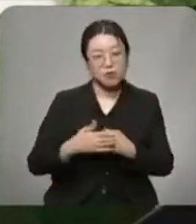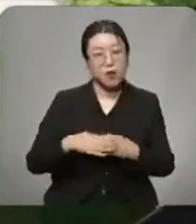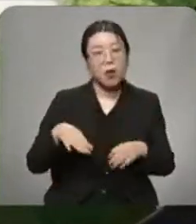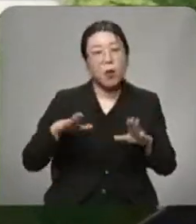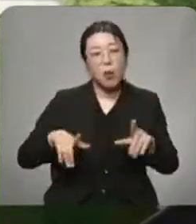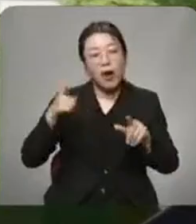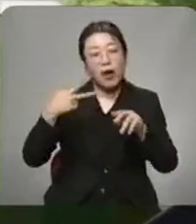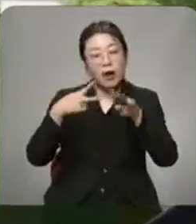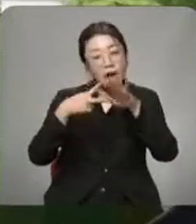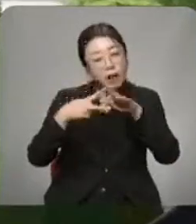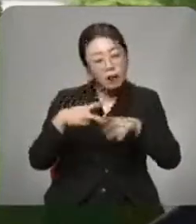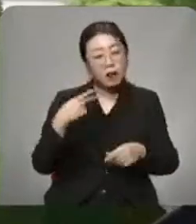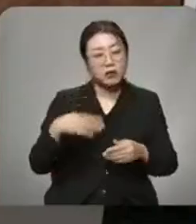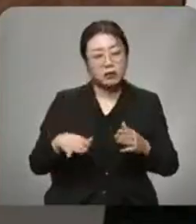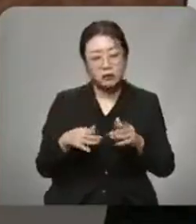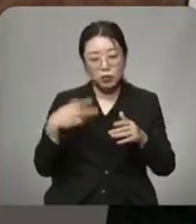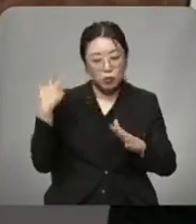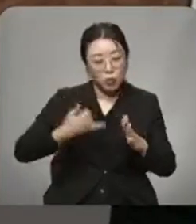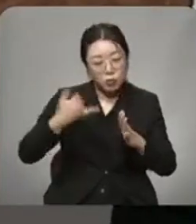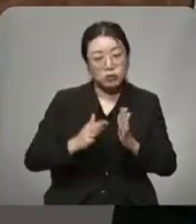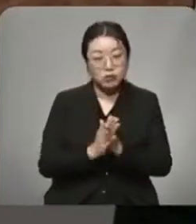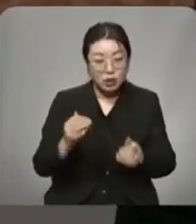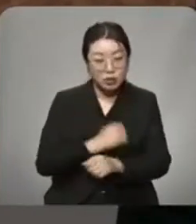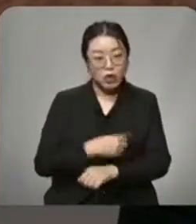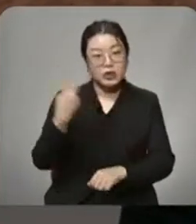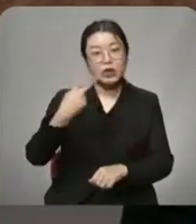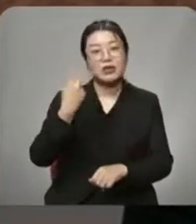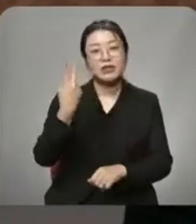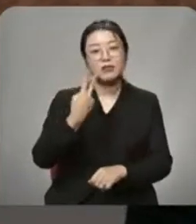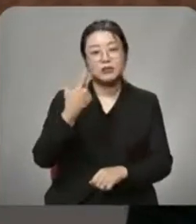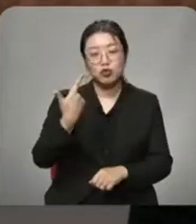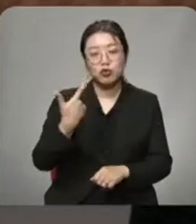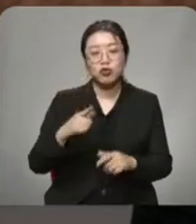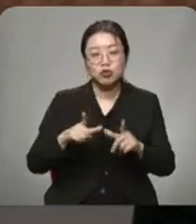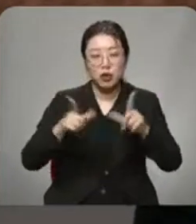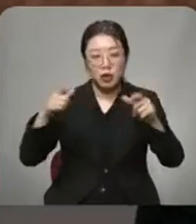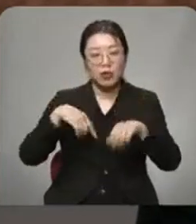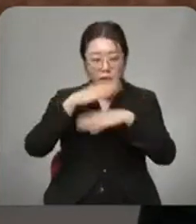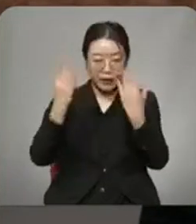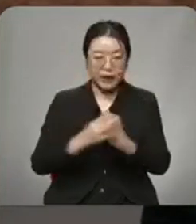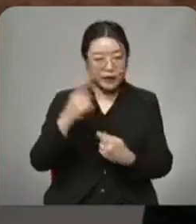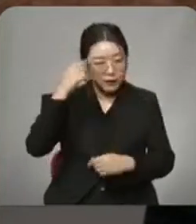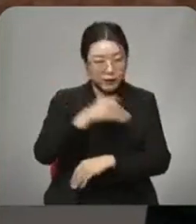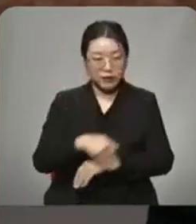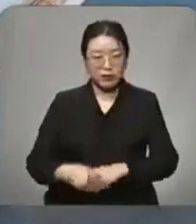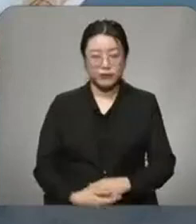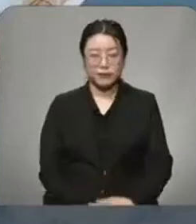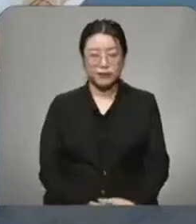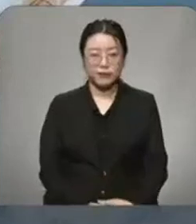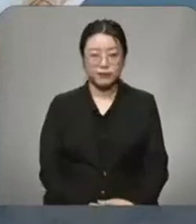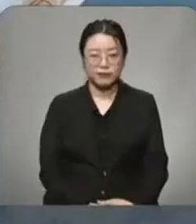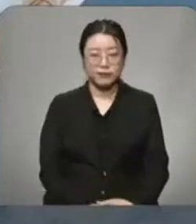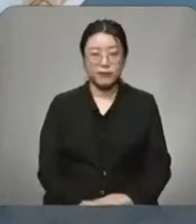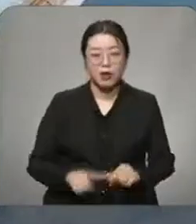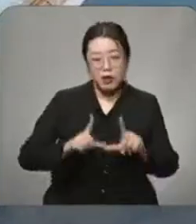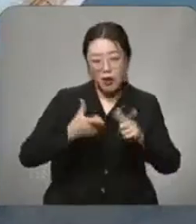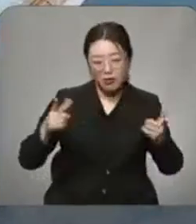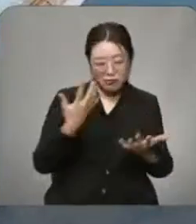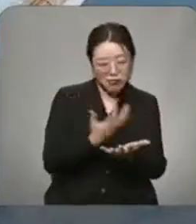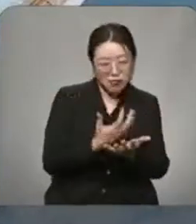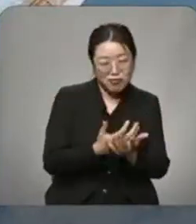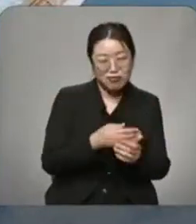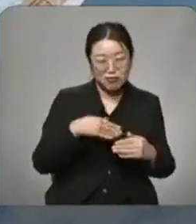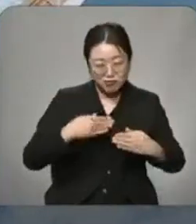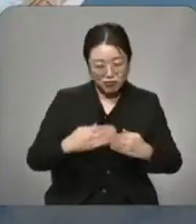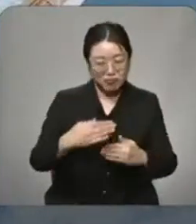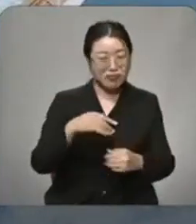올해 하반기 착공해 2026년 준공이 가능할 전망입니다. 저희들 여러 가지 행정적 절차 지원을